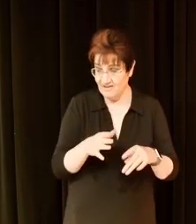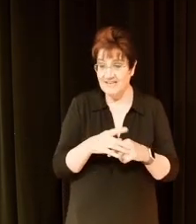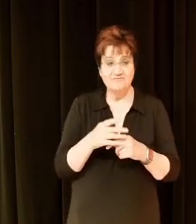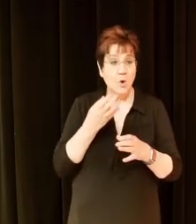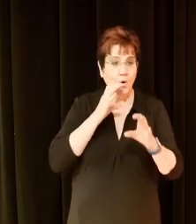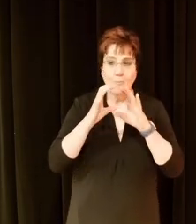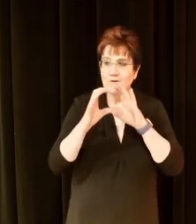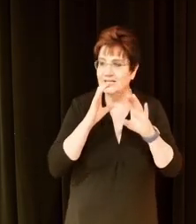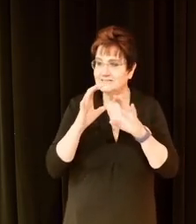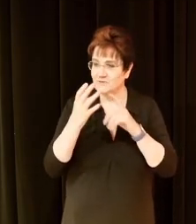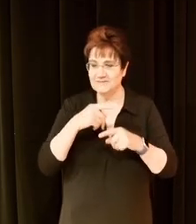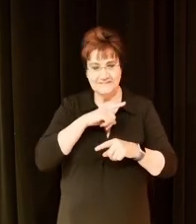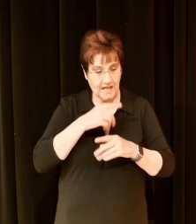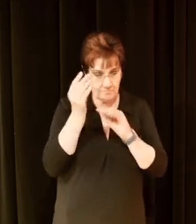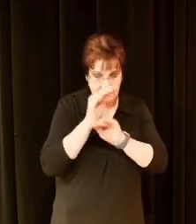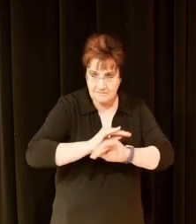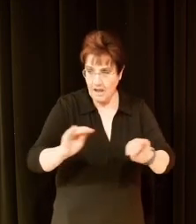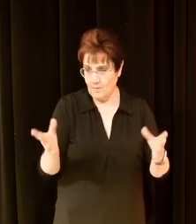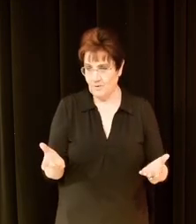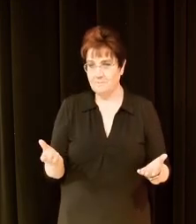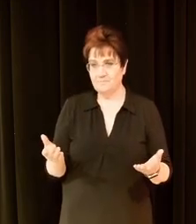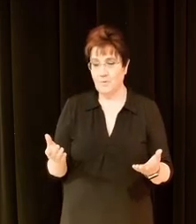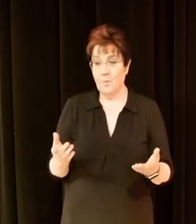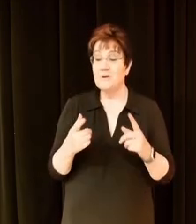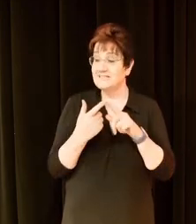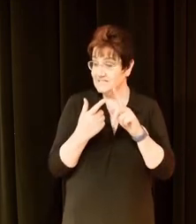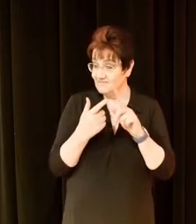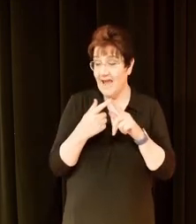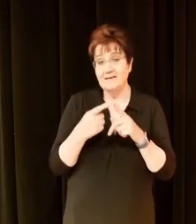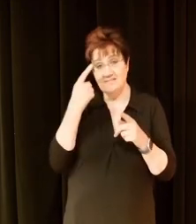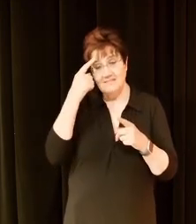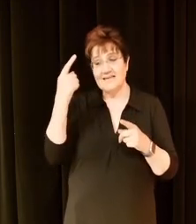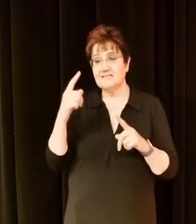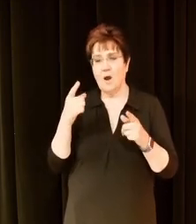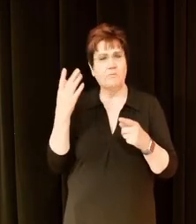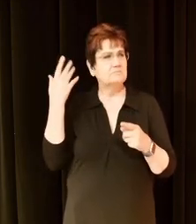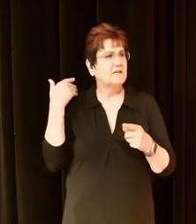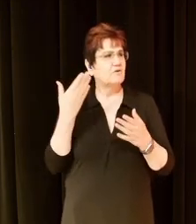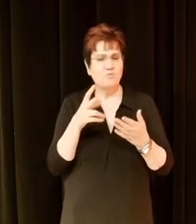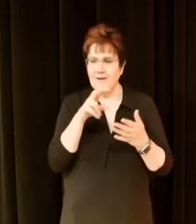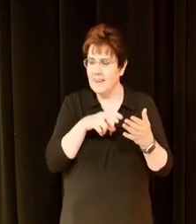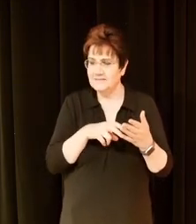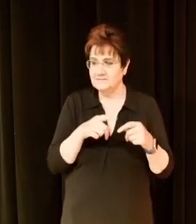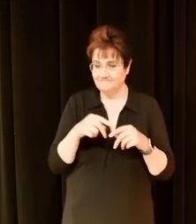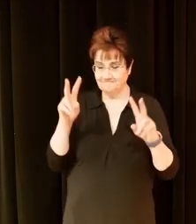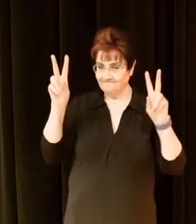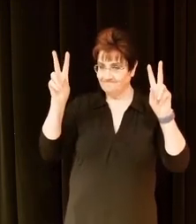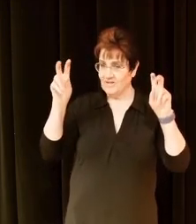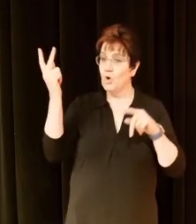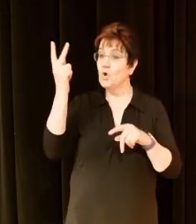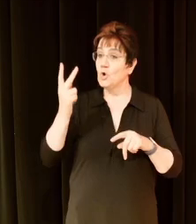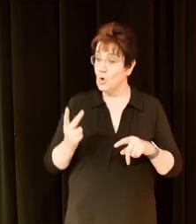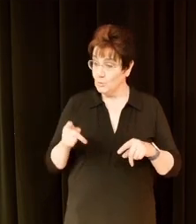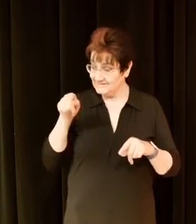wir teilen uns mit. Und der andere Aspekt, der mir sehr gefällt, das habe ich kürzlich gelesen, weiß nicht mehr wo, ist, die Kunst ist eine Möglichkeit,